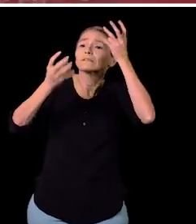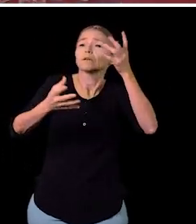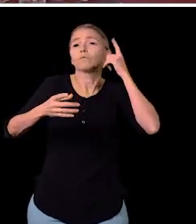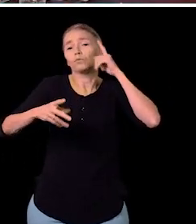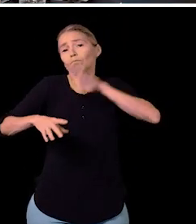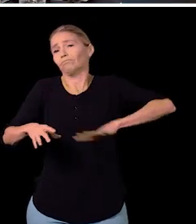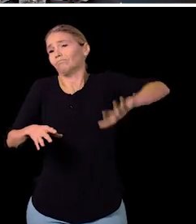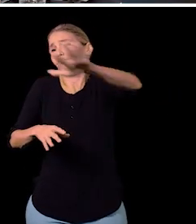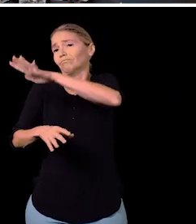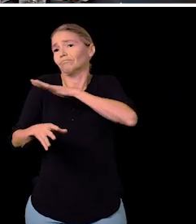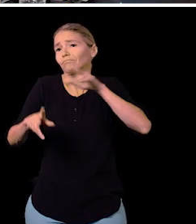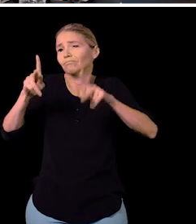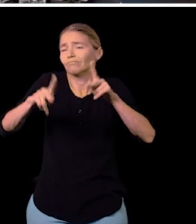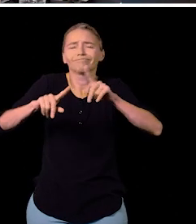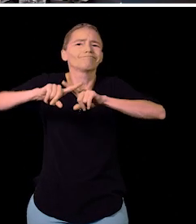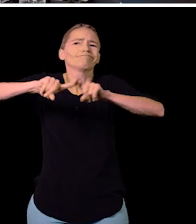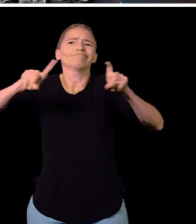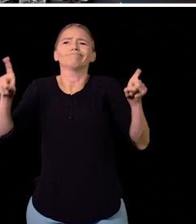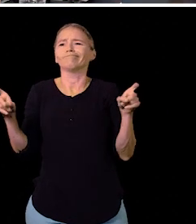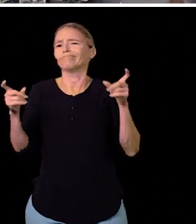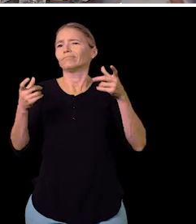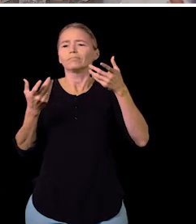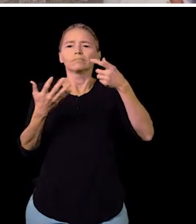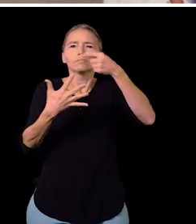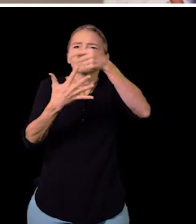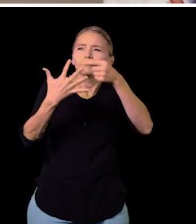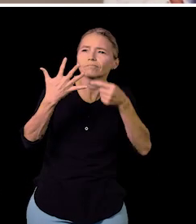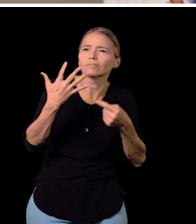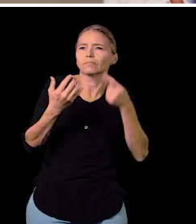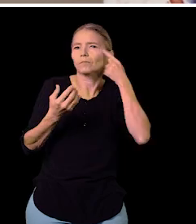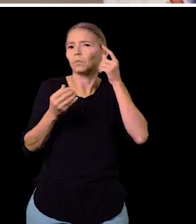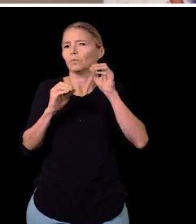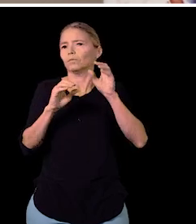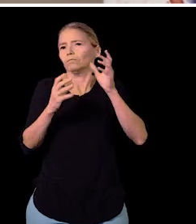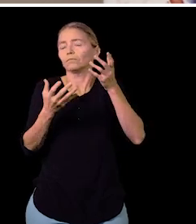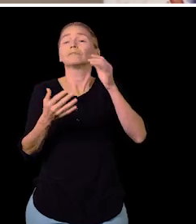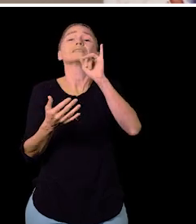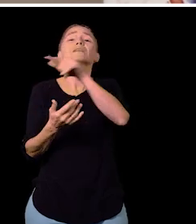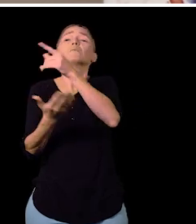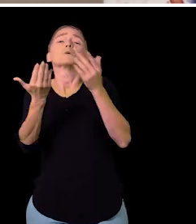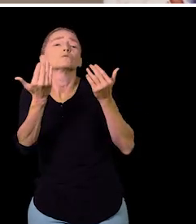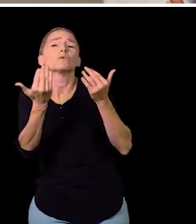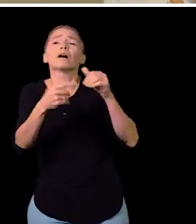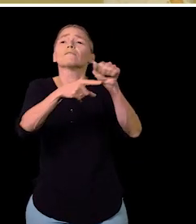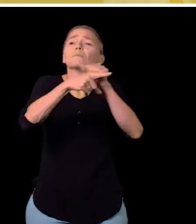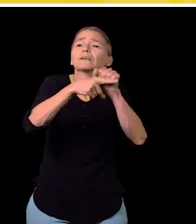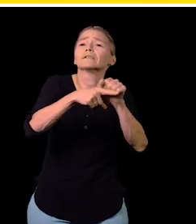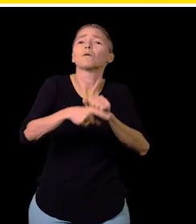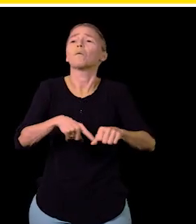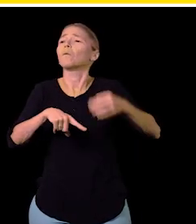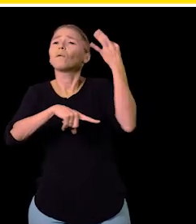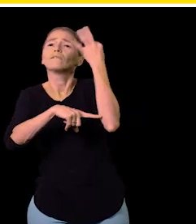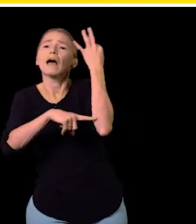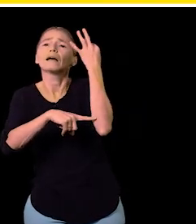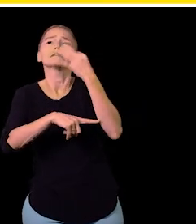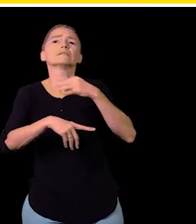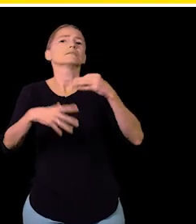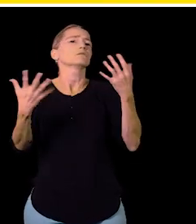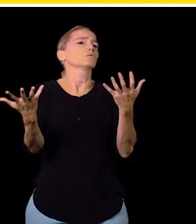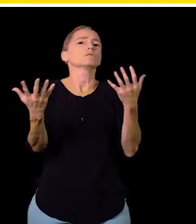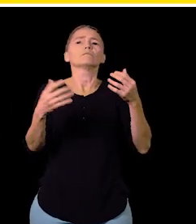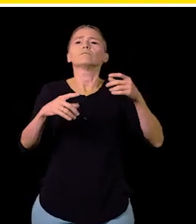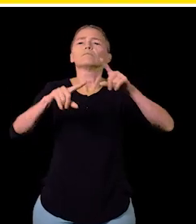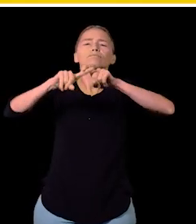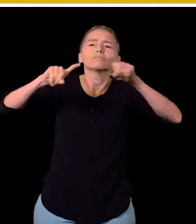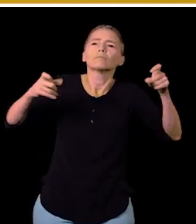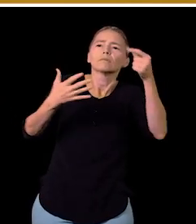font de différentes façons. Donc, si jamais vous avez des besoins au niveau de la formation, de conférences ou d'être plus outillés pour connaître et